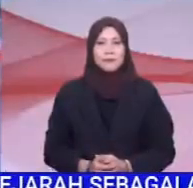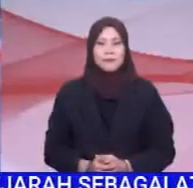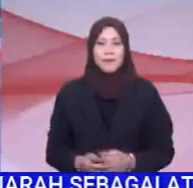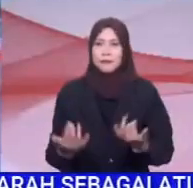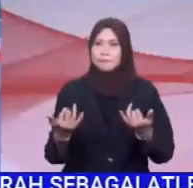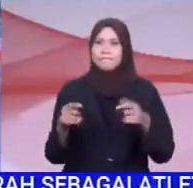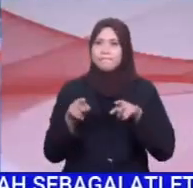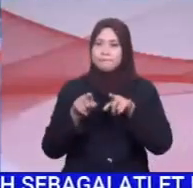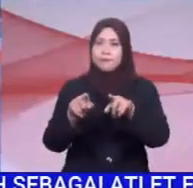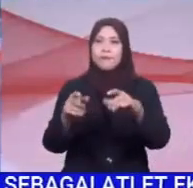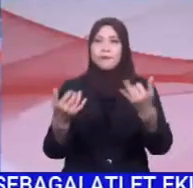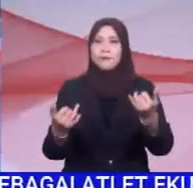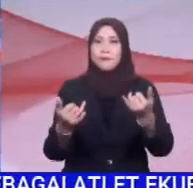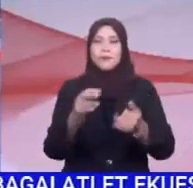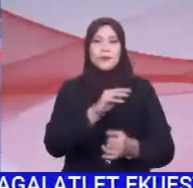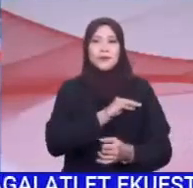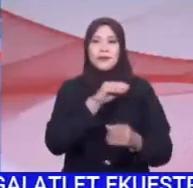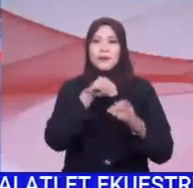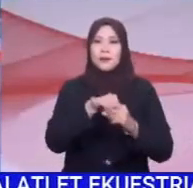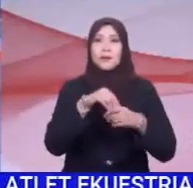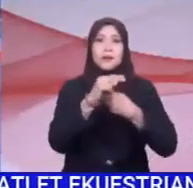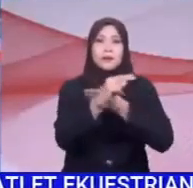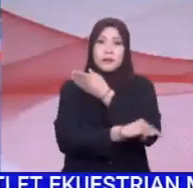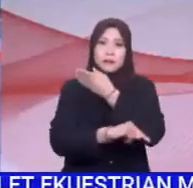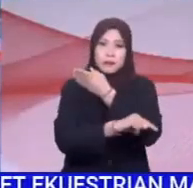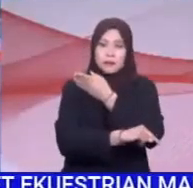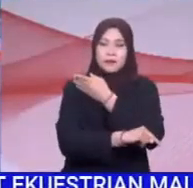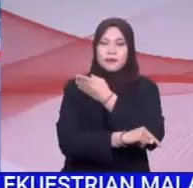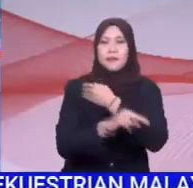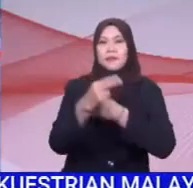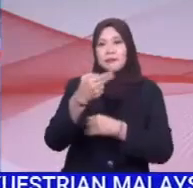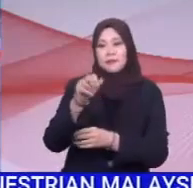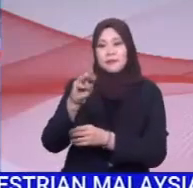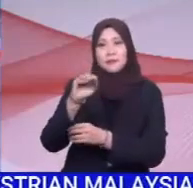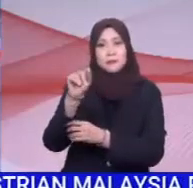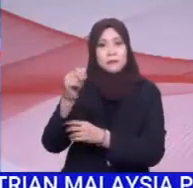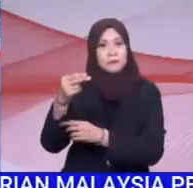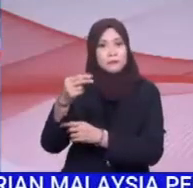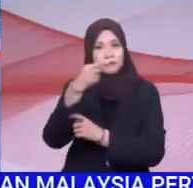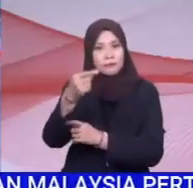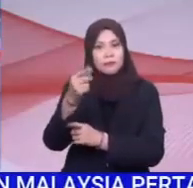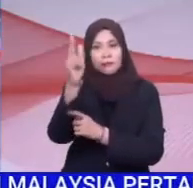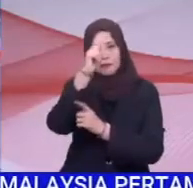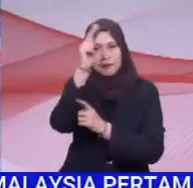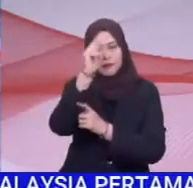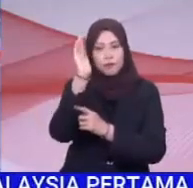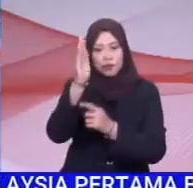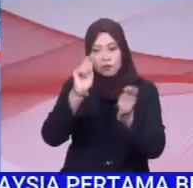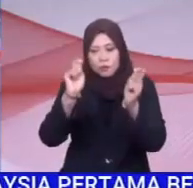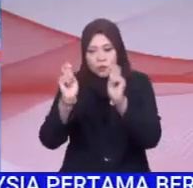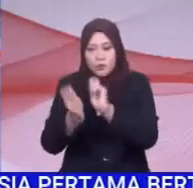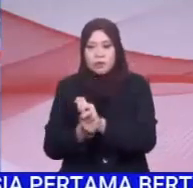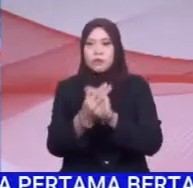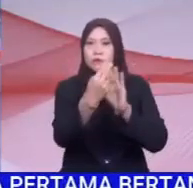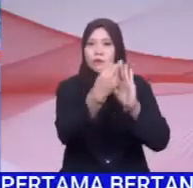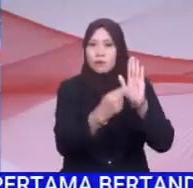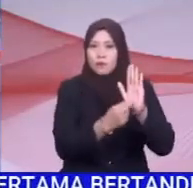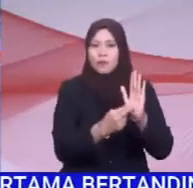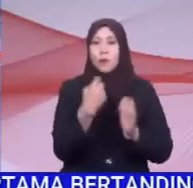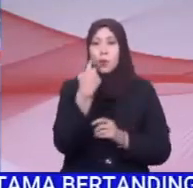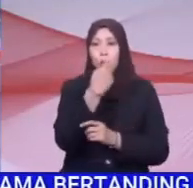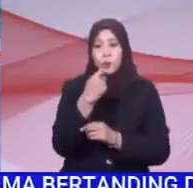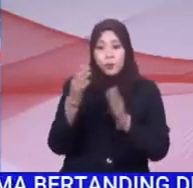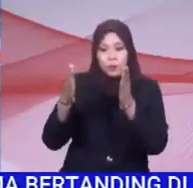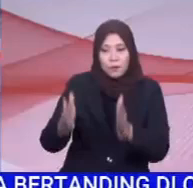Selari dengan itu, Menteri Dalam Negeri Datuk Seri Hamzah Zainuddin berkata kerajaan akan menggubal ordinan bagi mengambil